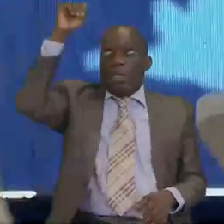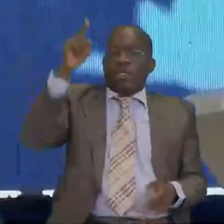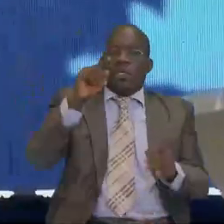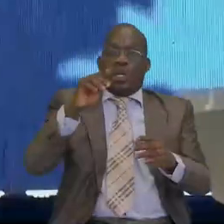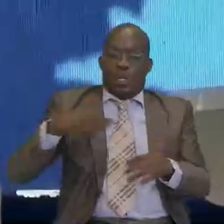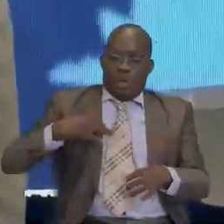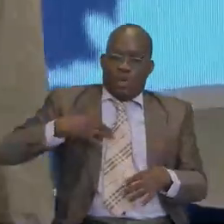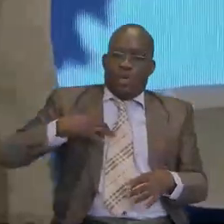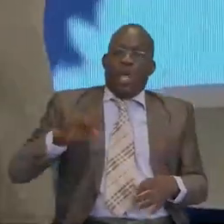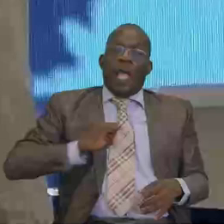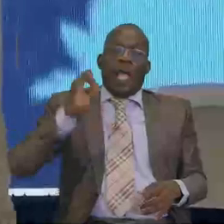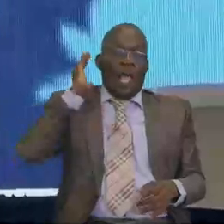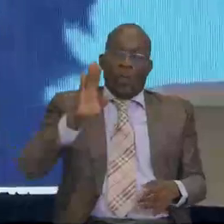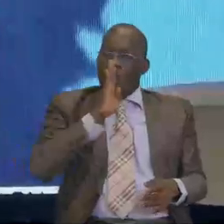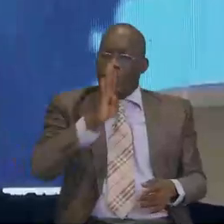guéri.